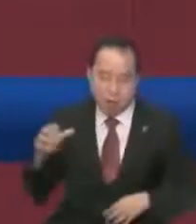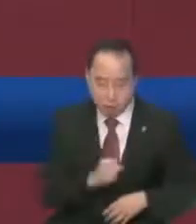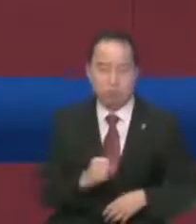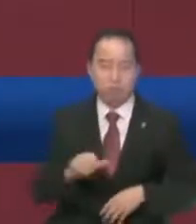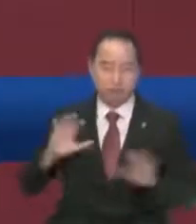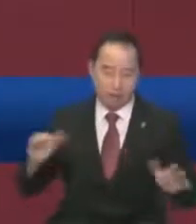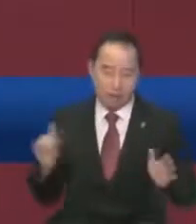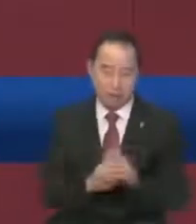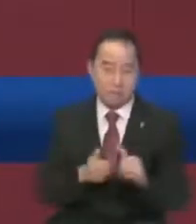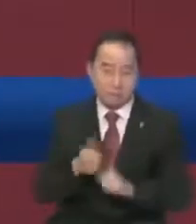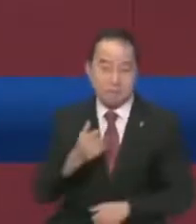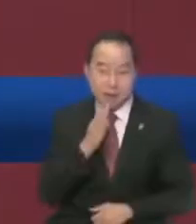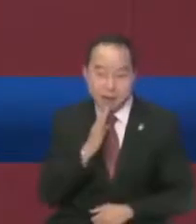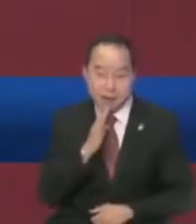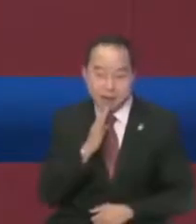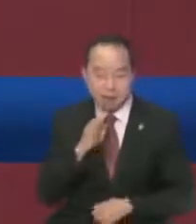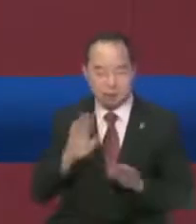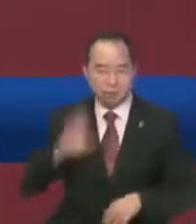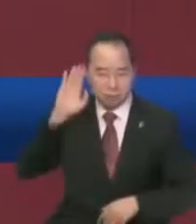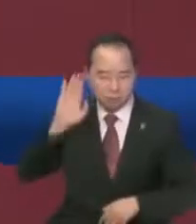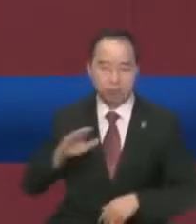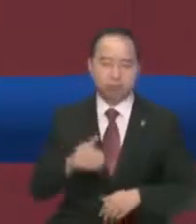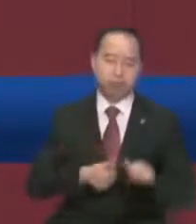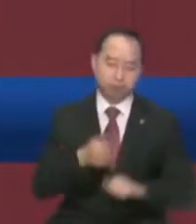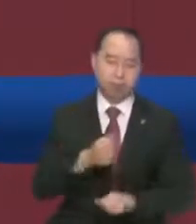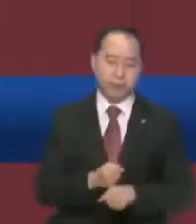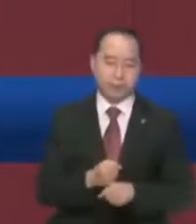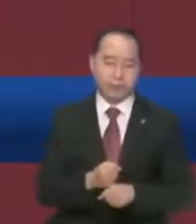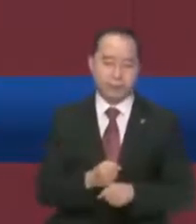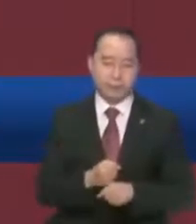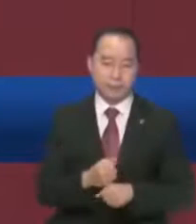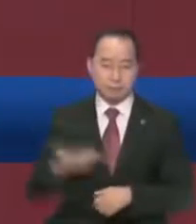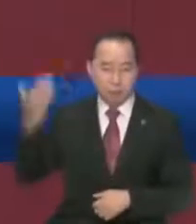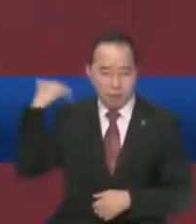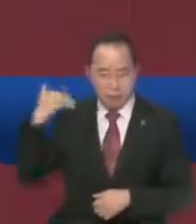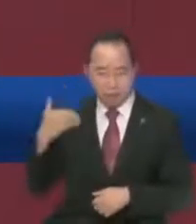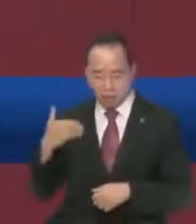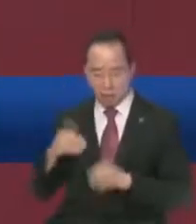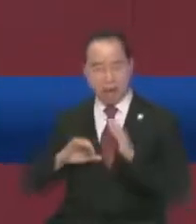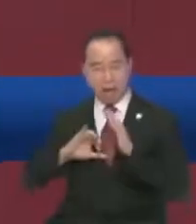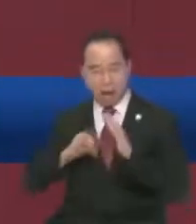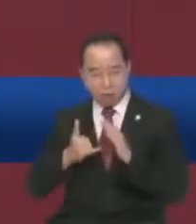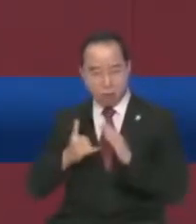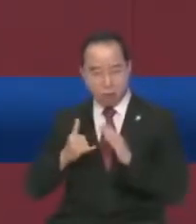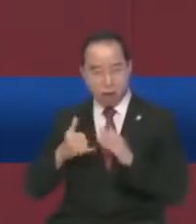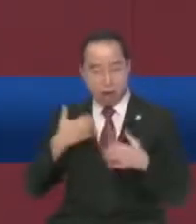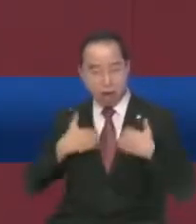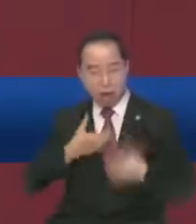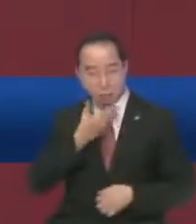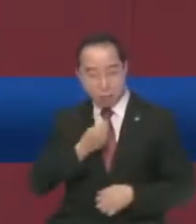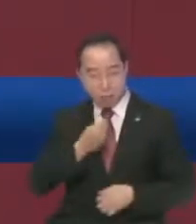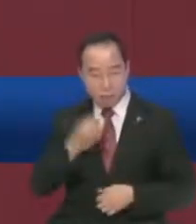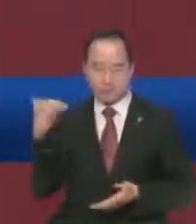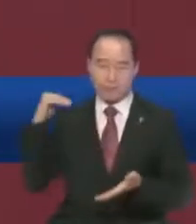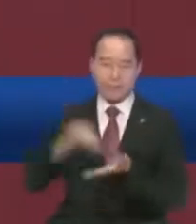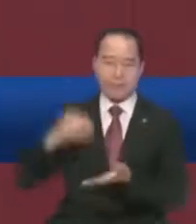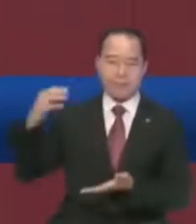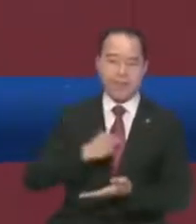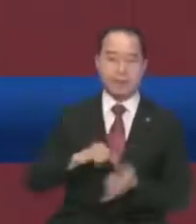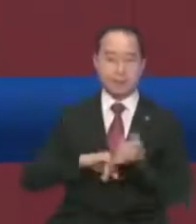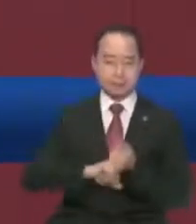것입니다. 내 가족, 내 이웃들과 누렸던 일상의 평화도 되찾을 것입니다. 코로나 이후